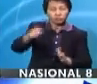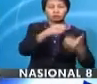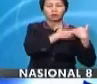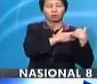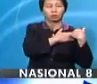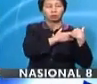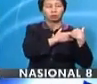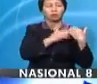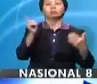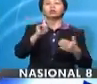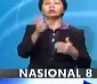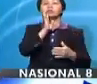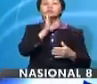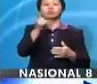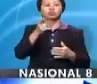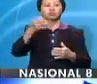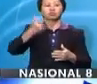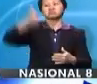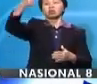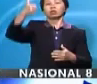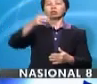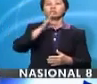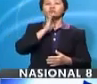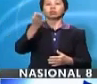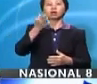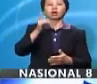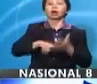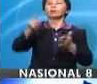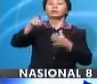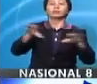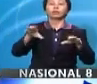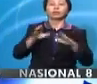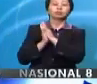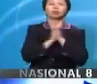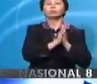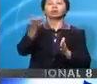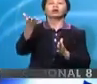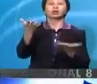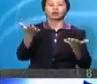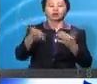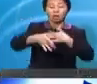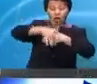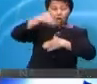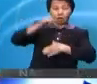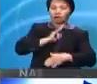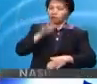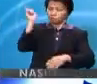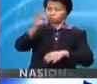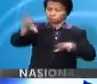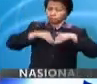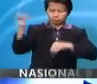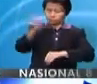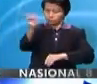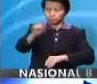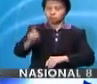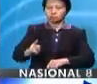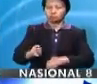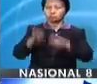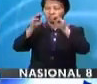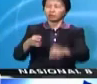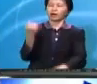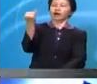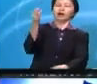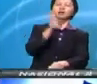Aung San Suu Kyi yang dikatakan jagoh dunia tu? What is she doing now? Itu daripada awal lagi saya tak terima benda ni. Manusia macam